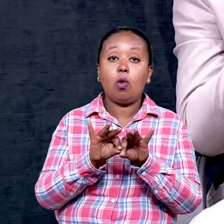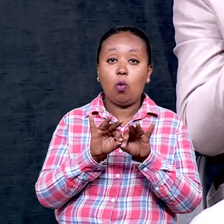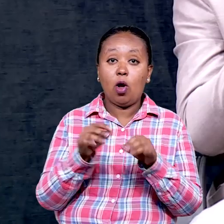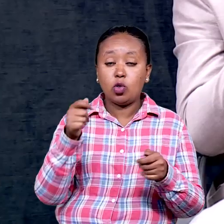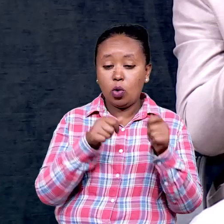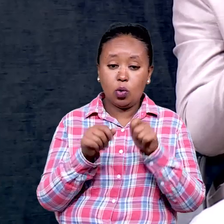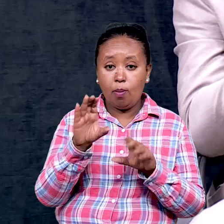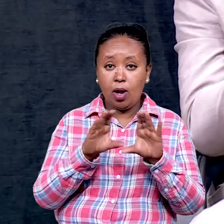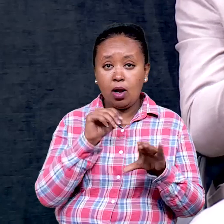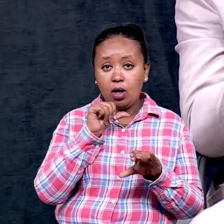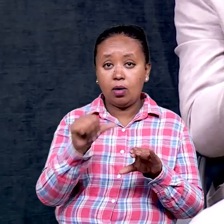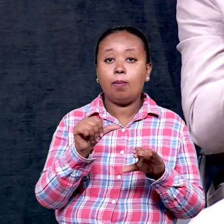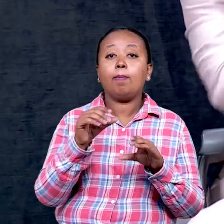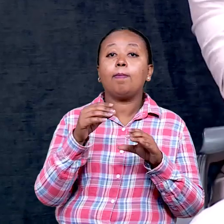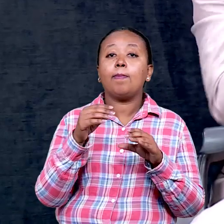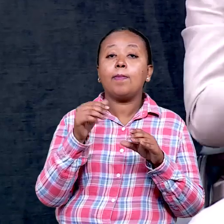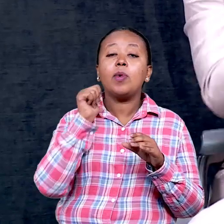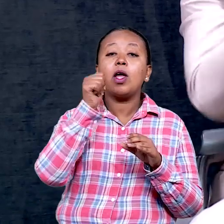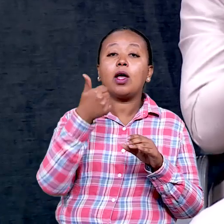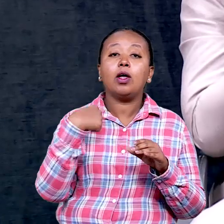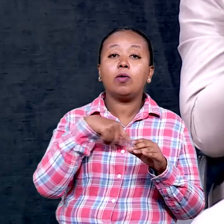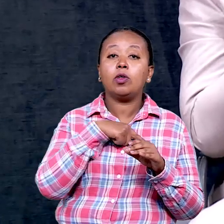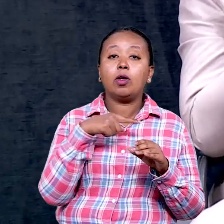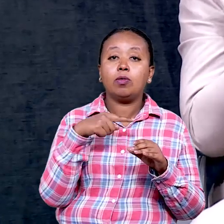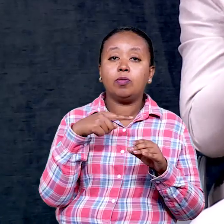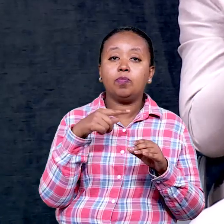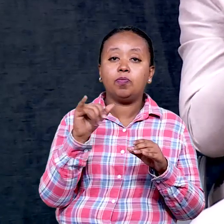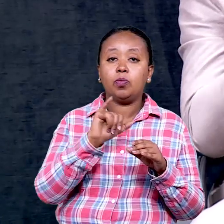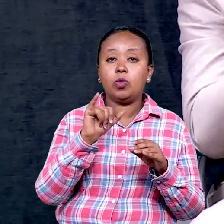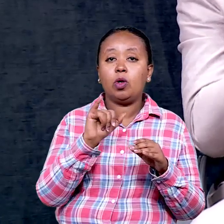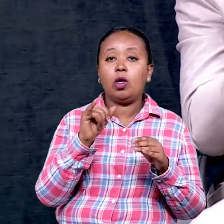እንደሚያስፈልገው አስተዋጽኦ ባናበረክትም ግን የሚሆነው ነገር ነገኛኑም